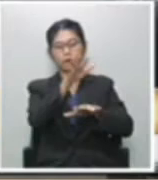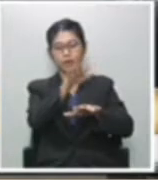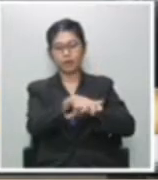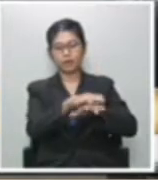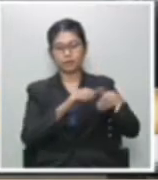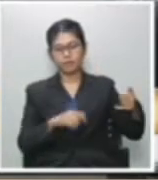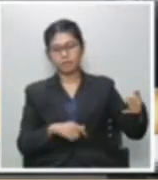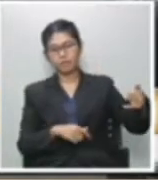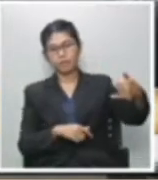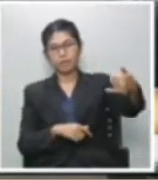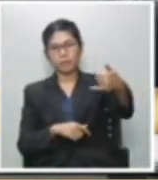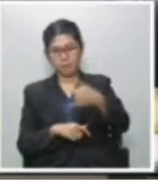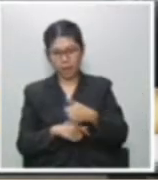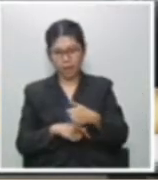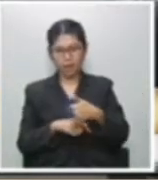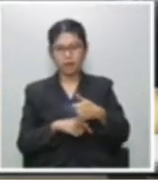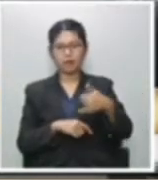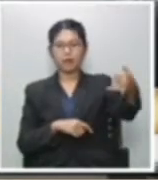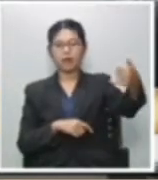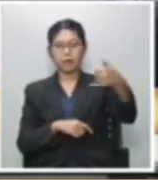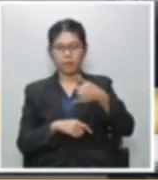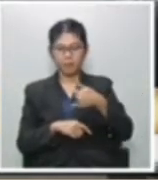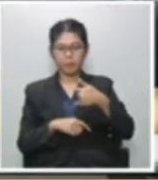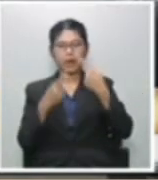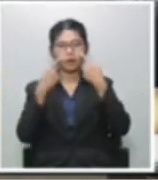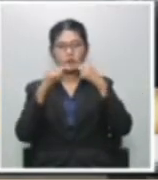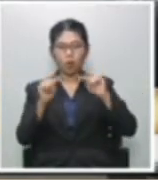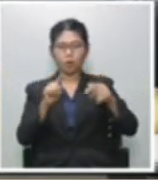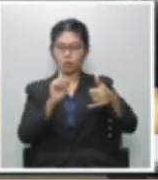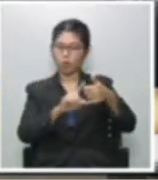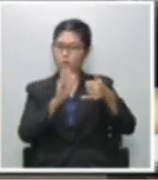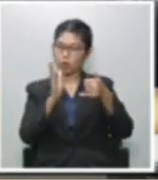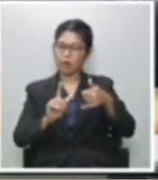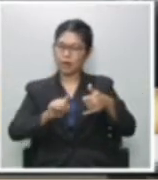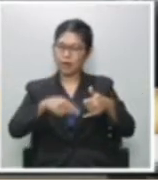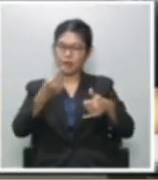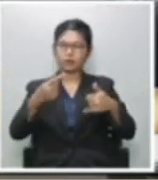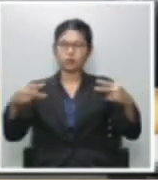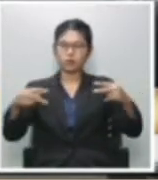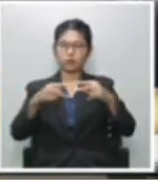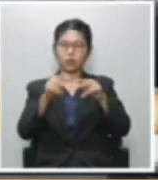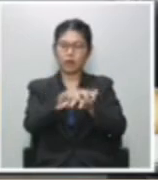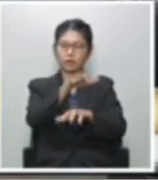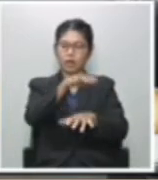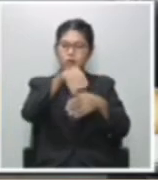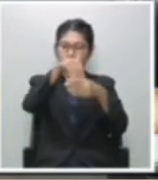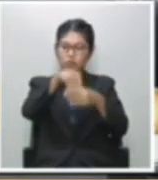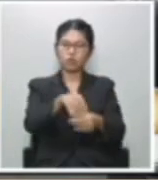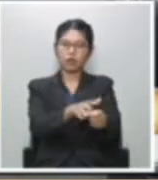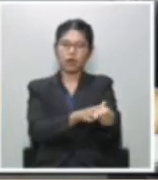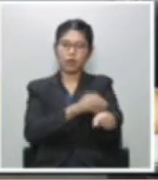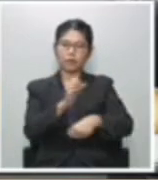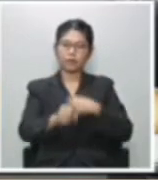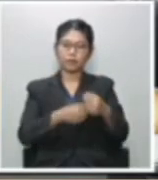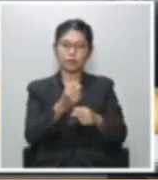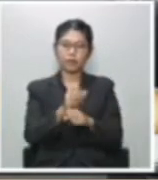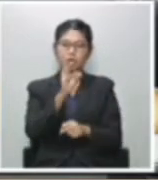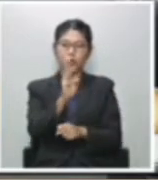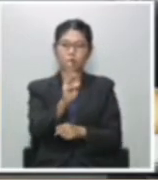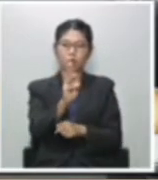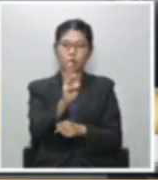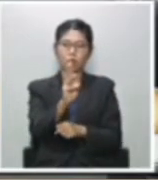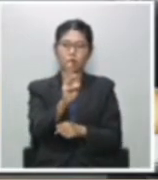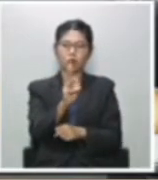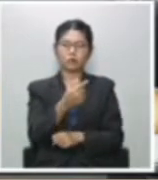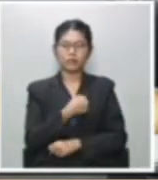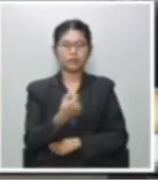ยซึ่งท่านเป็นท่านแรกที่อยู่กระทรวงมหาดไทยนานถึง6ปีนะครับซึ่งมั่น